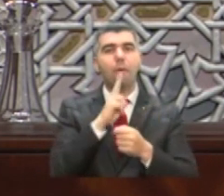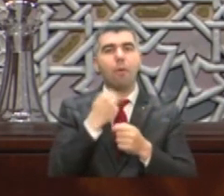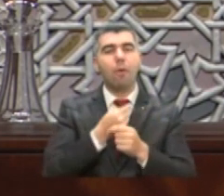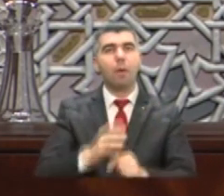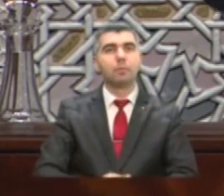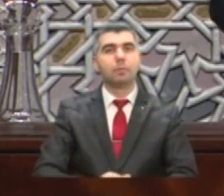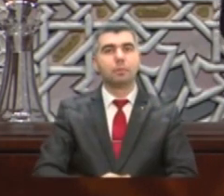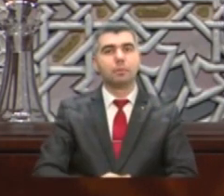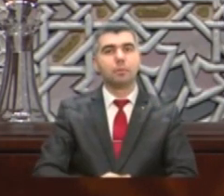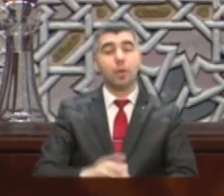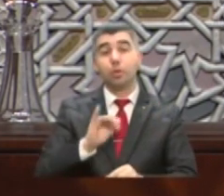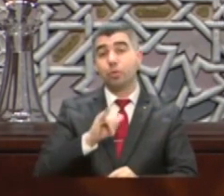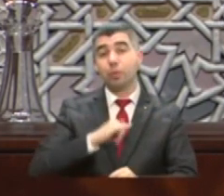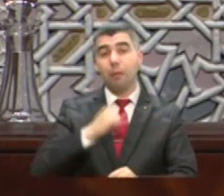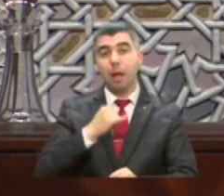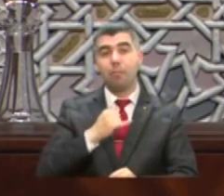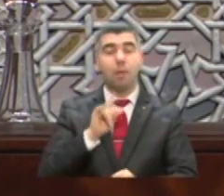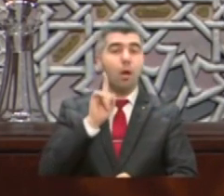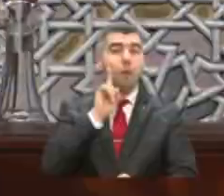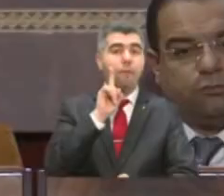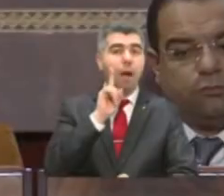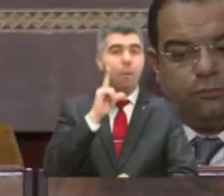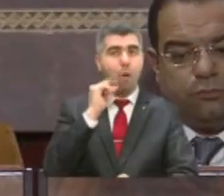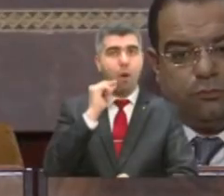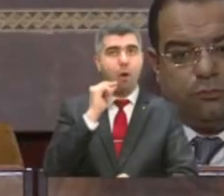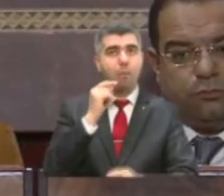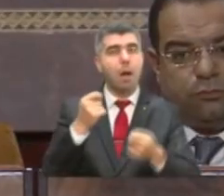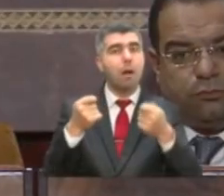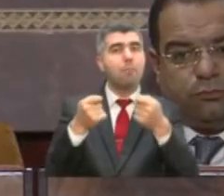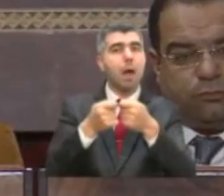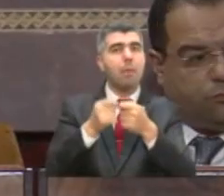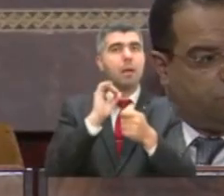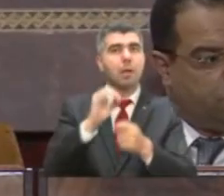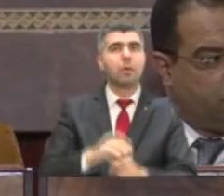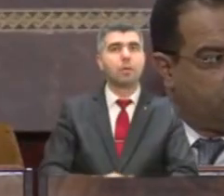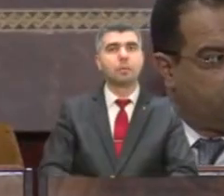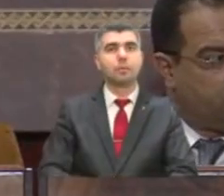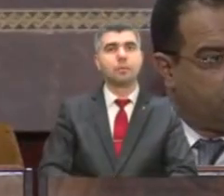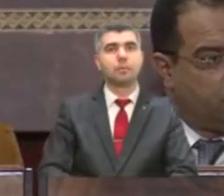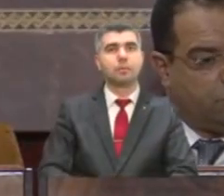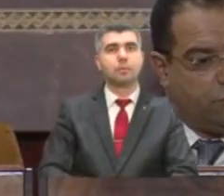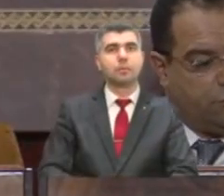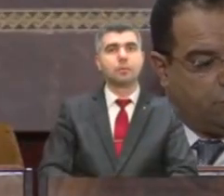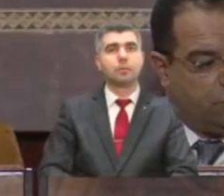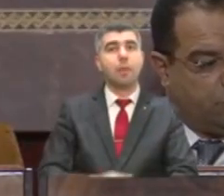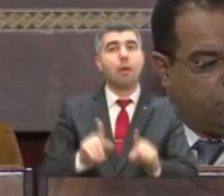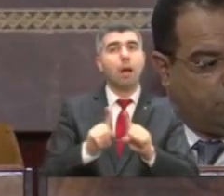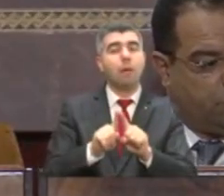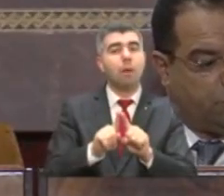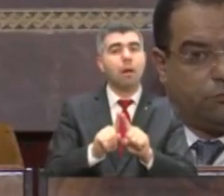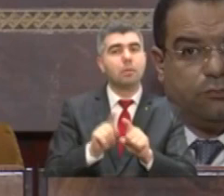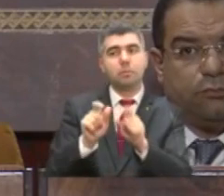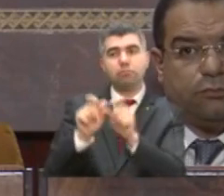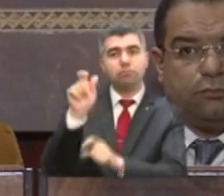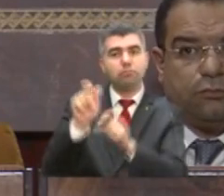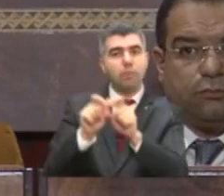الشباب ذكورا وإناثا هم أمل هذه الأمة، هم أمل هذه الأمة